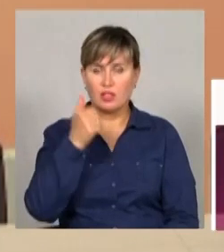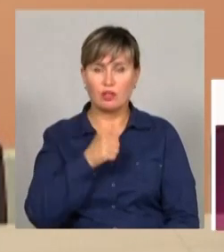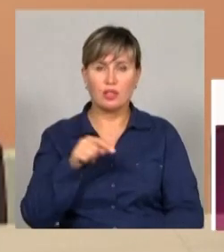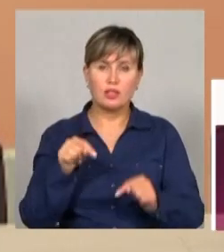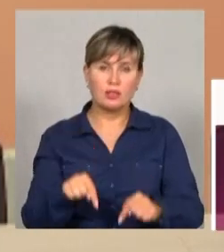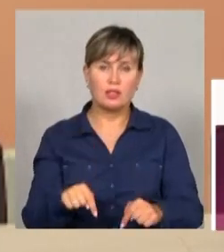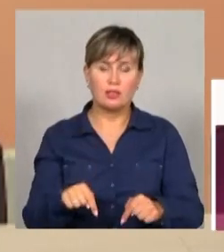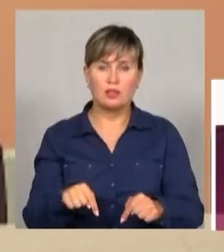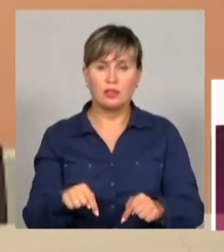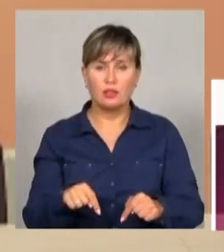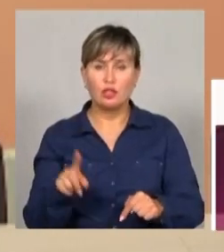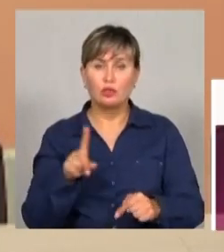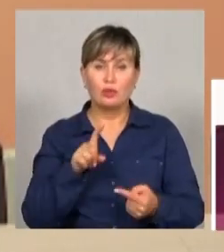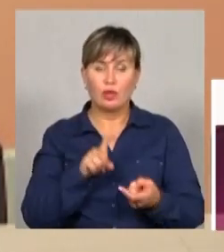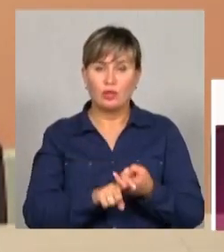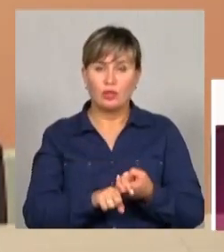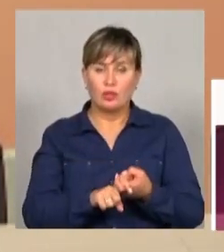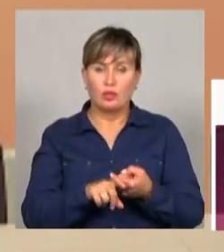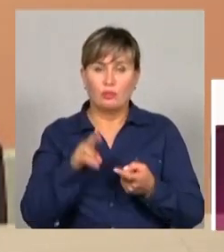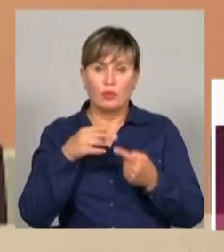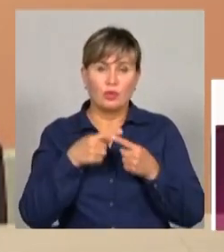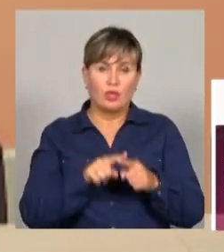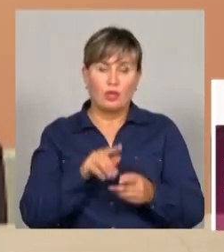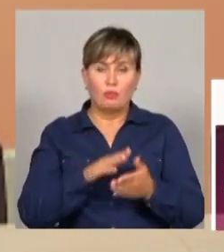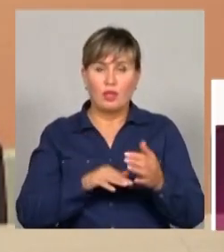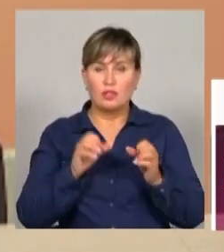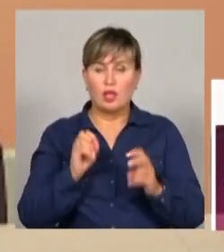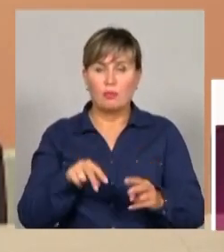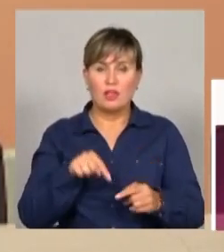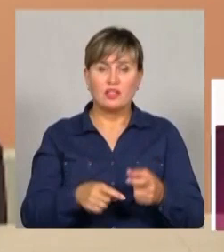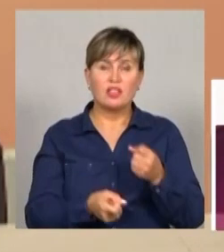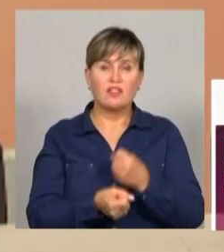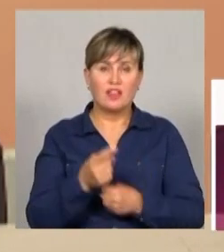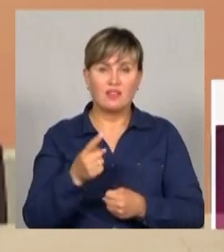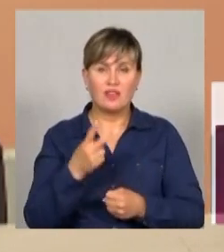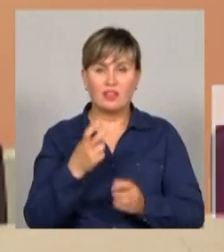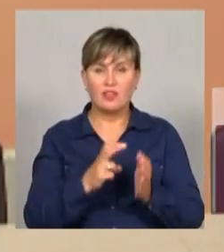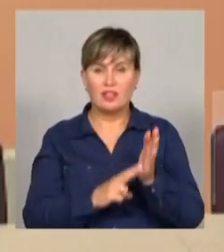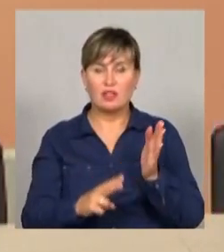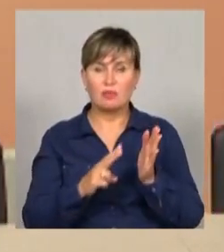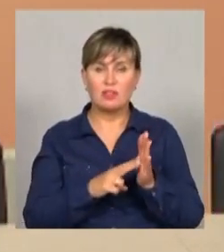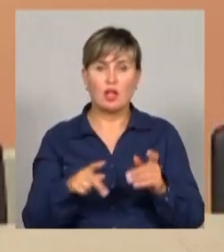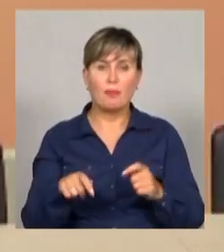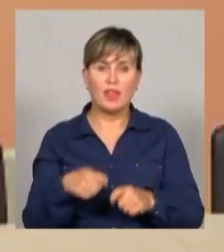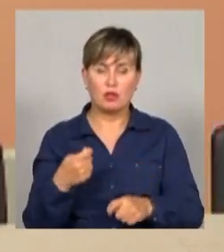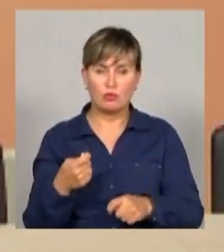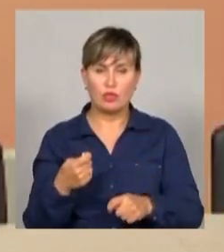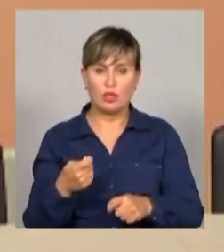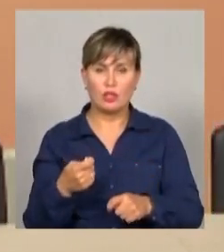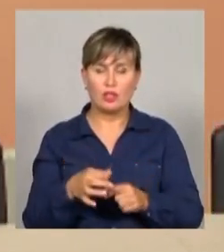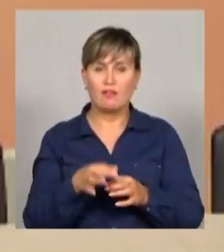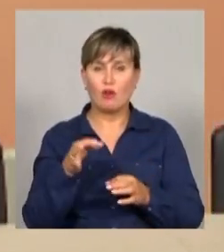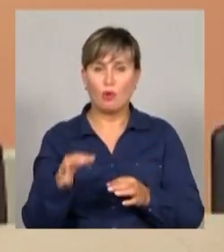именно, что касательно именно по технике безопасности, здесь выявлено 277 нарушений в